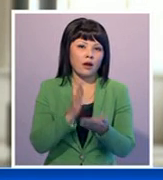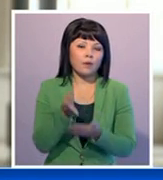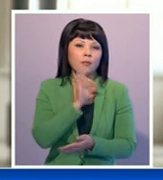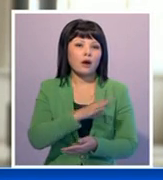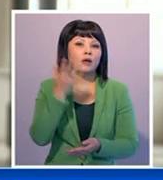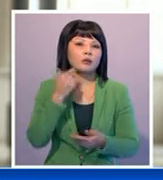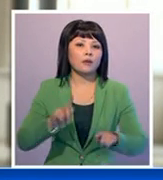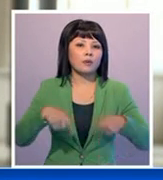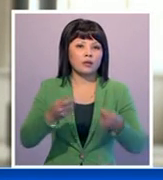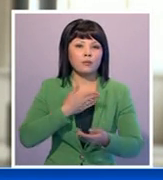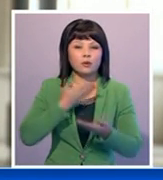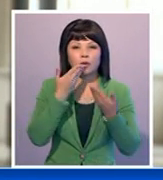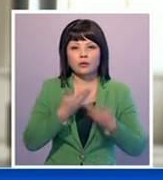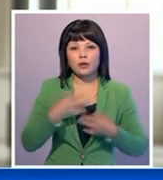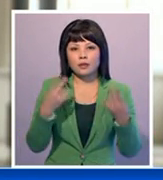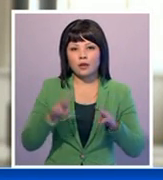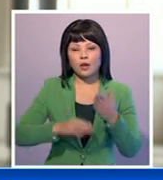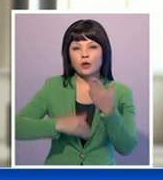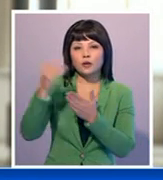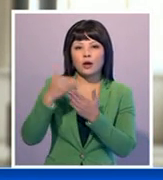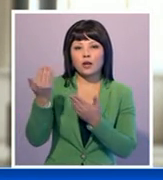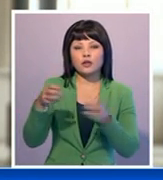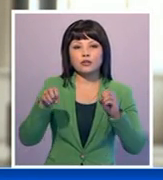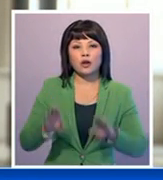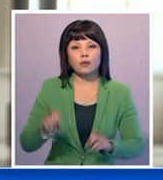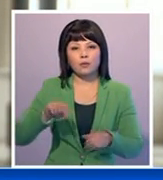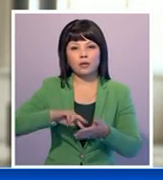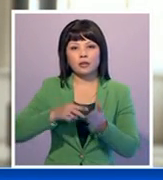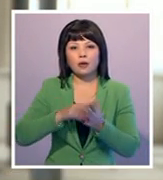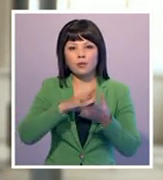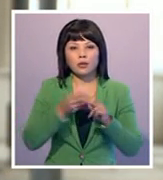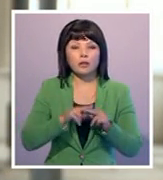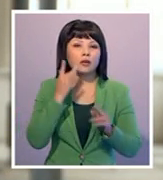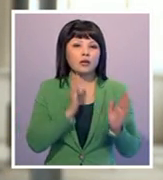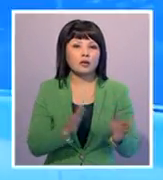берілетінін менен сұрамаңыздар. Жоғардағылар шешетін шығар. Алдымен ретке келтіру керек қой.